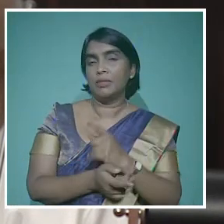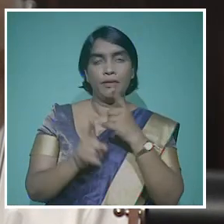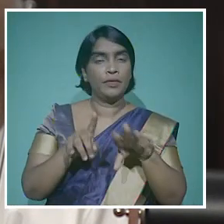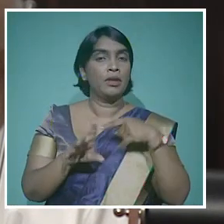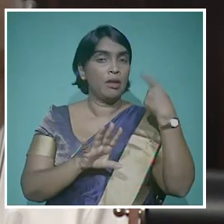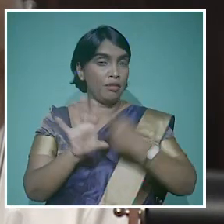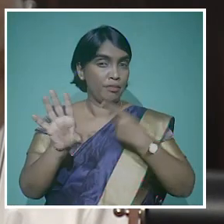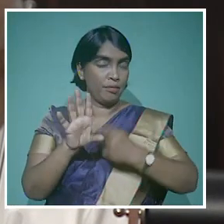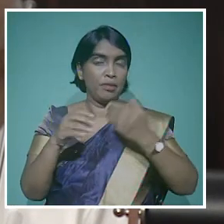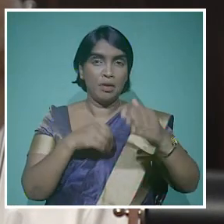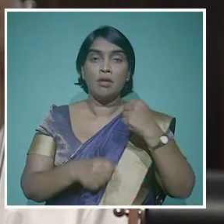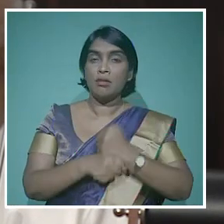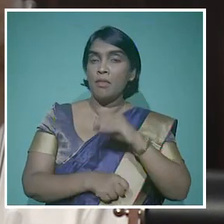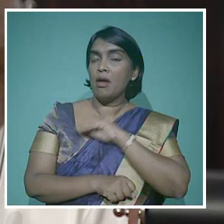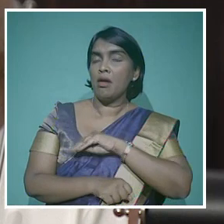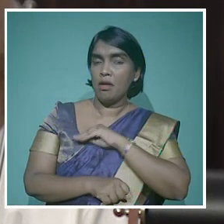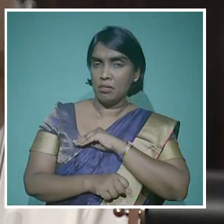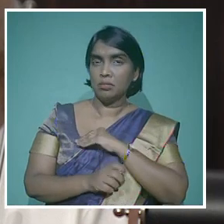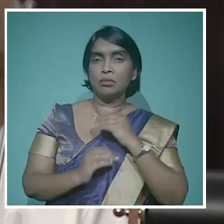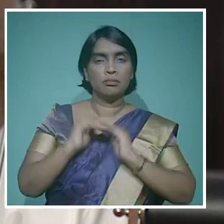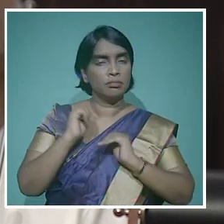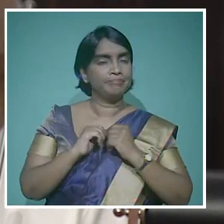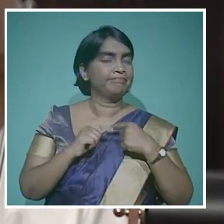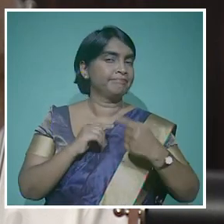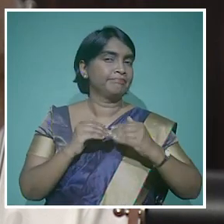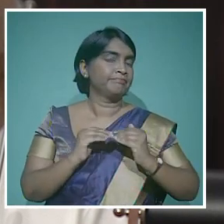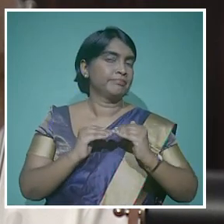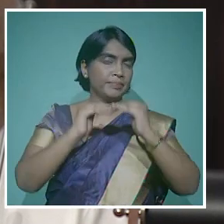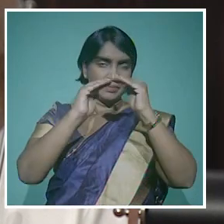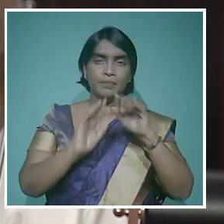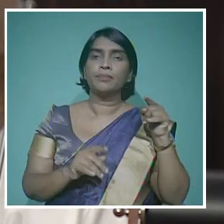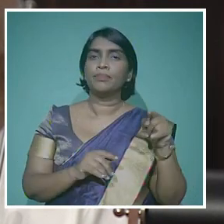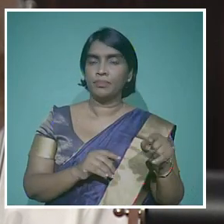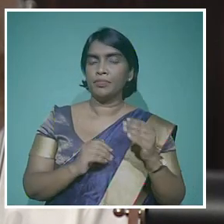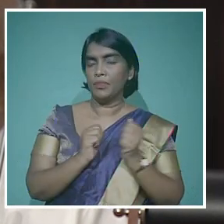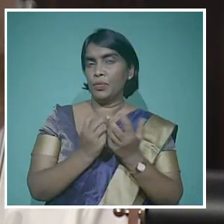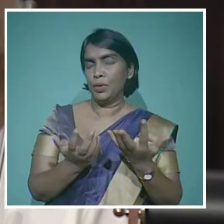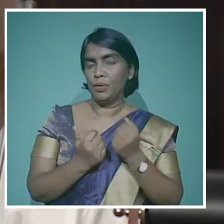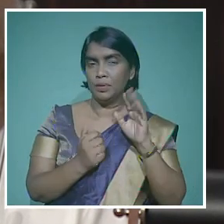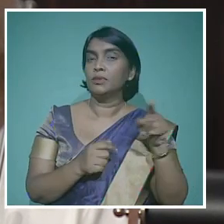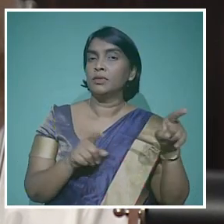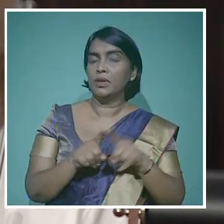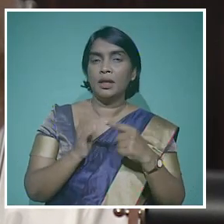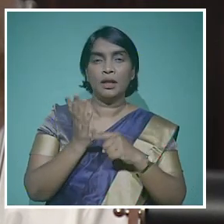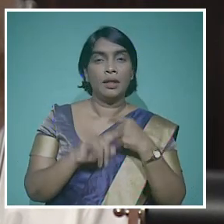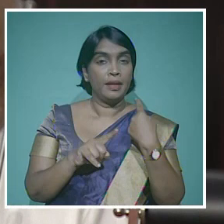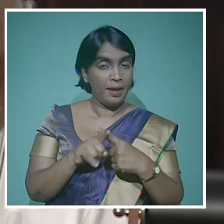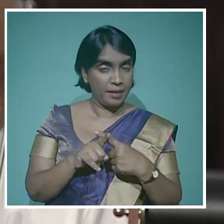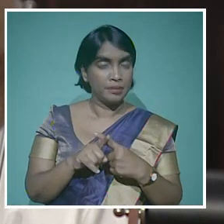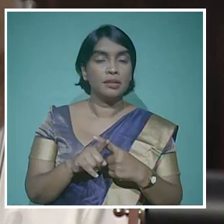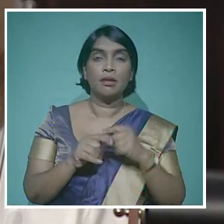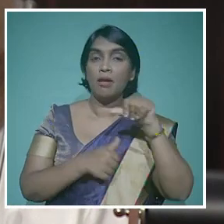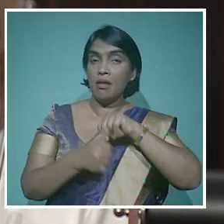වසර කීපය තුළ රාජ්‍ය ආදායම ක්‍රමික වර්ධනය කර ගැනීම සඳහා පියවර ගත යුතු ඇත. ඒ අනුව බදු ව්‍යුහය